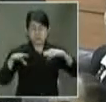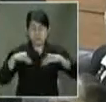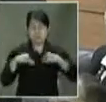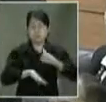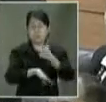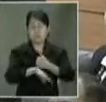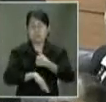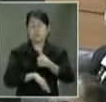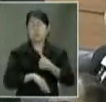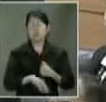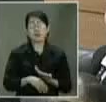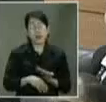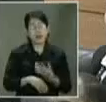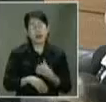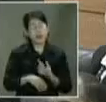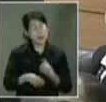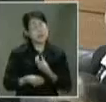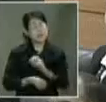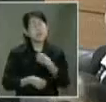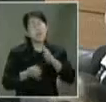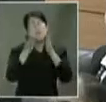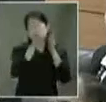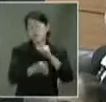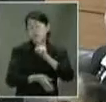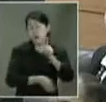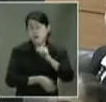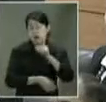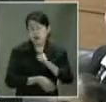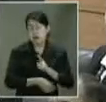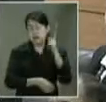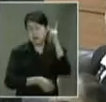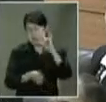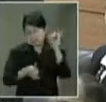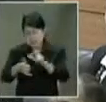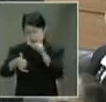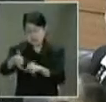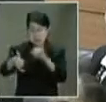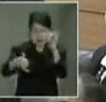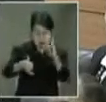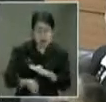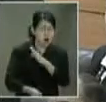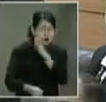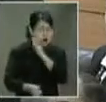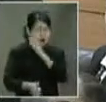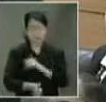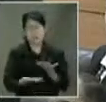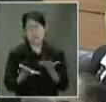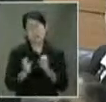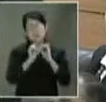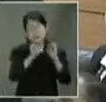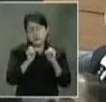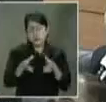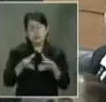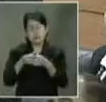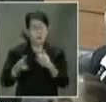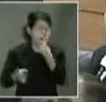ก็มีการให้ร้ายตลอดเวลาว่าท่านปลุกปั่นระดมท่านอยู่เมืองนอกท่านพูดมาท่านเรียกร้องทุ